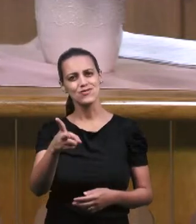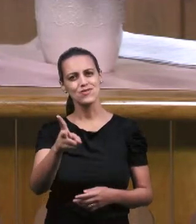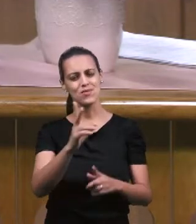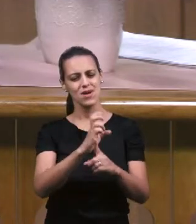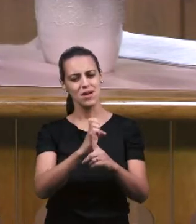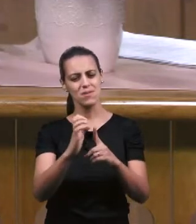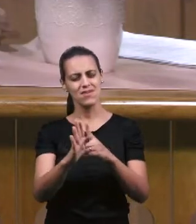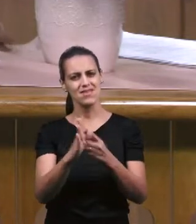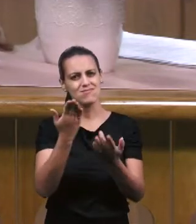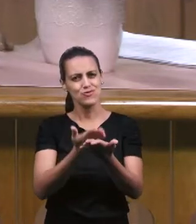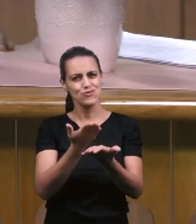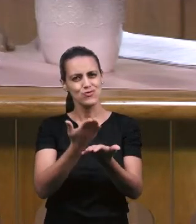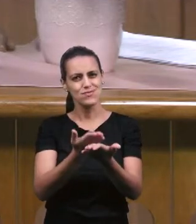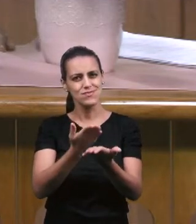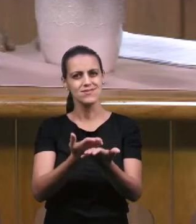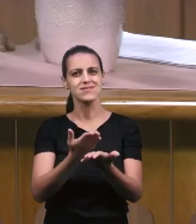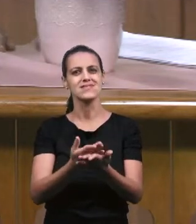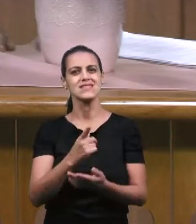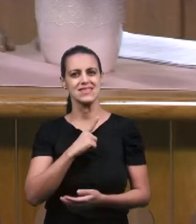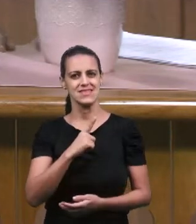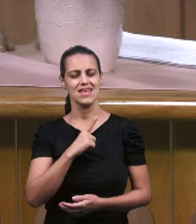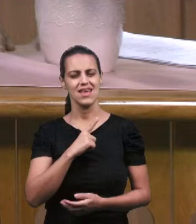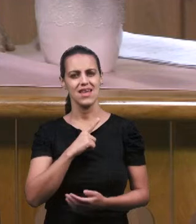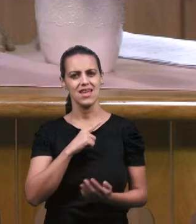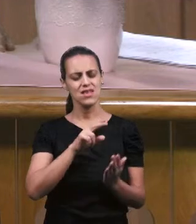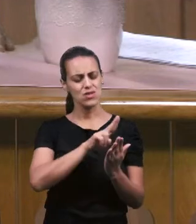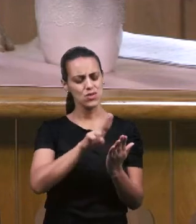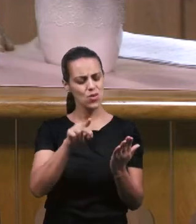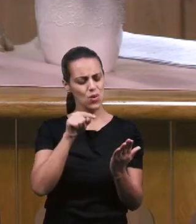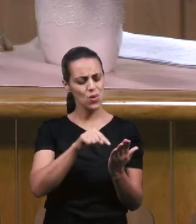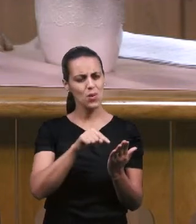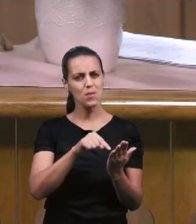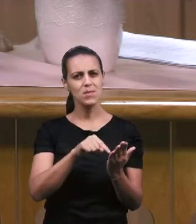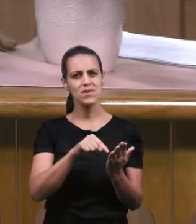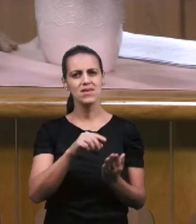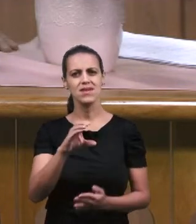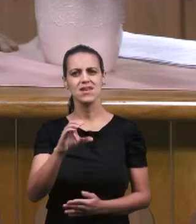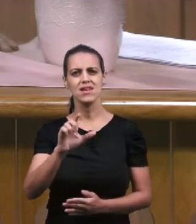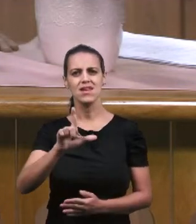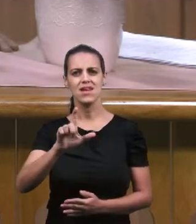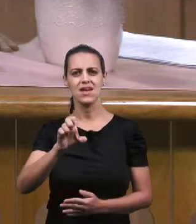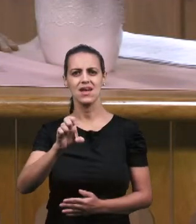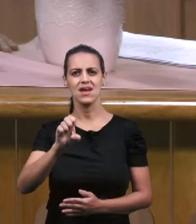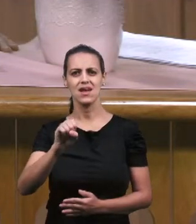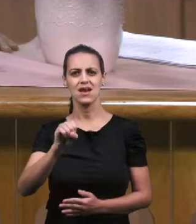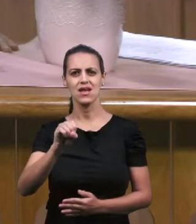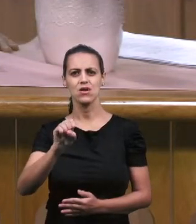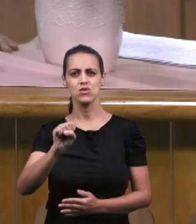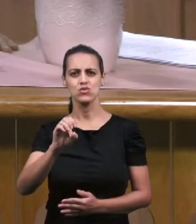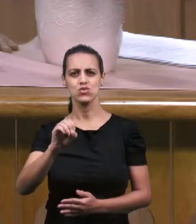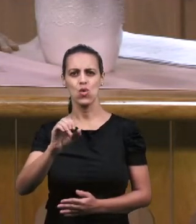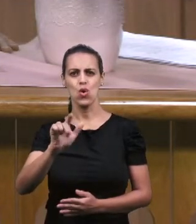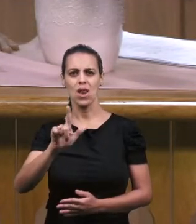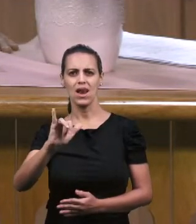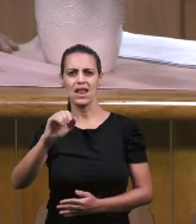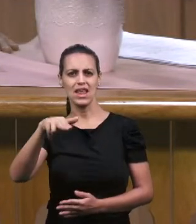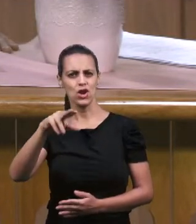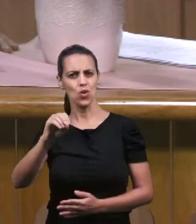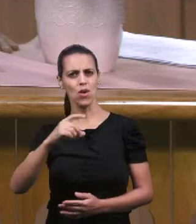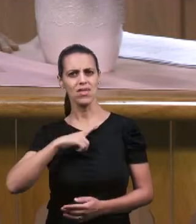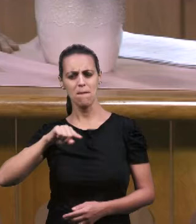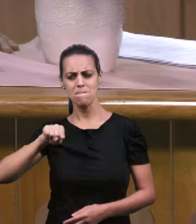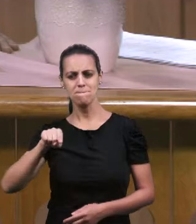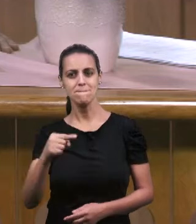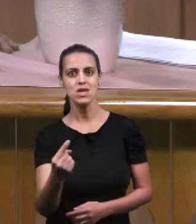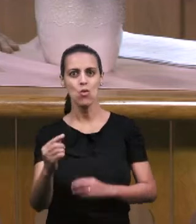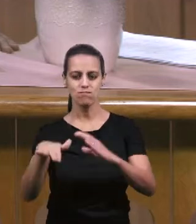remercier les frères qui continuent le travail de l'école biblique dominicale. Nous avons ici parmi nous le frère Creuseline,